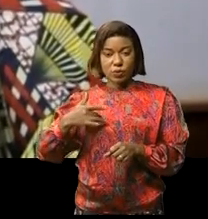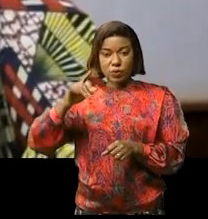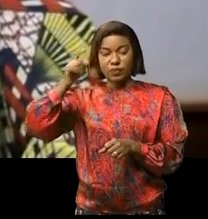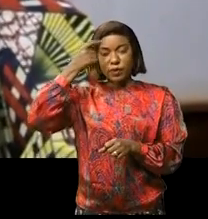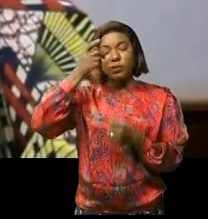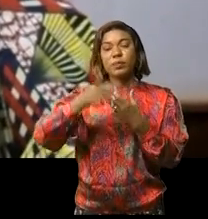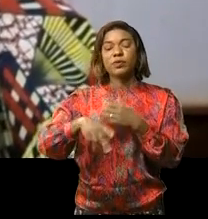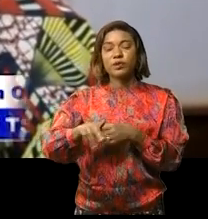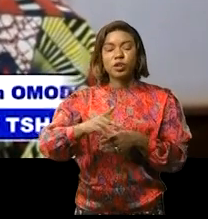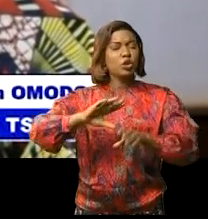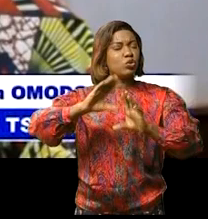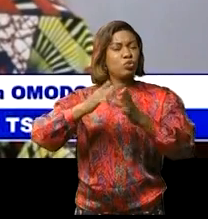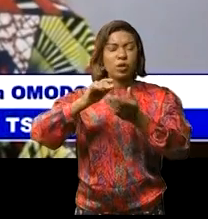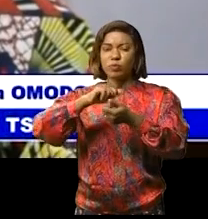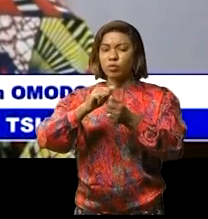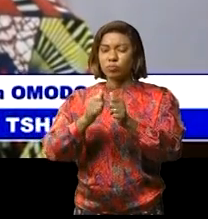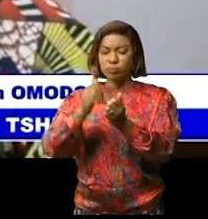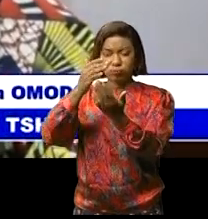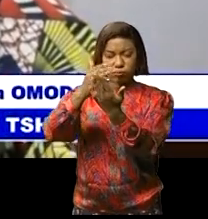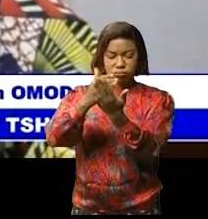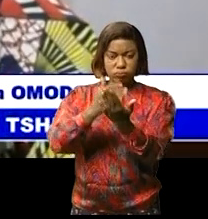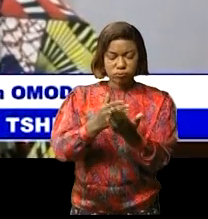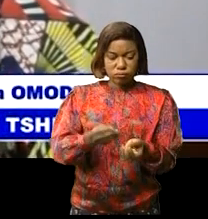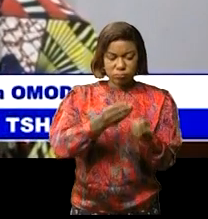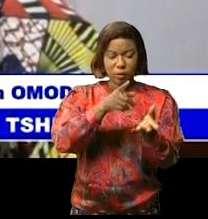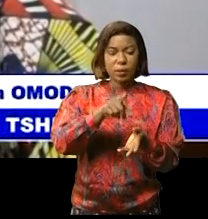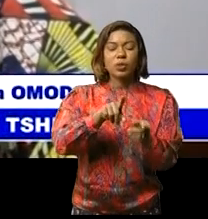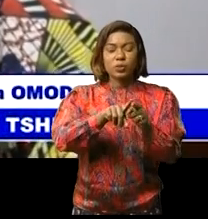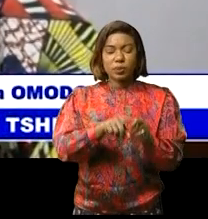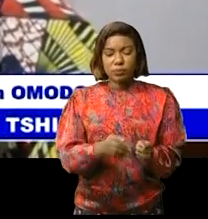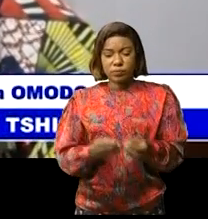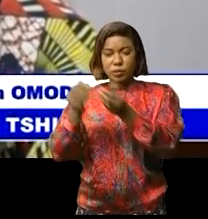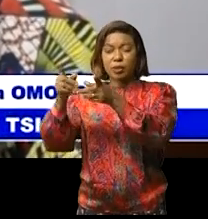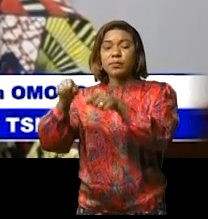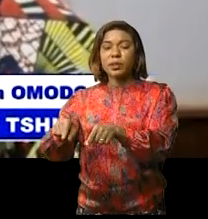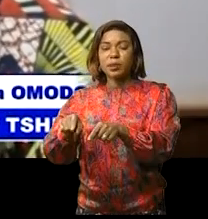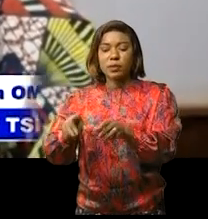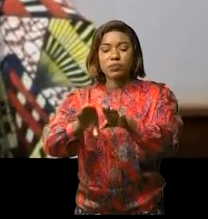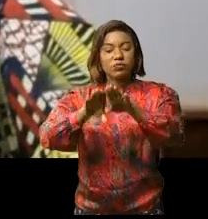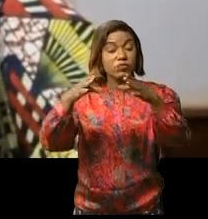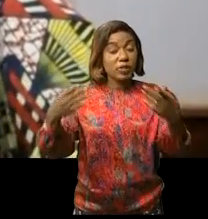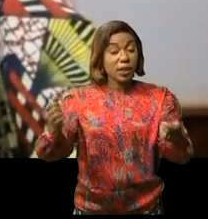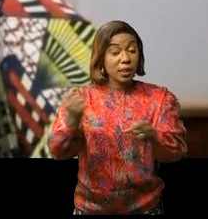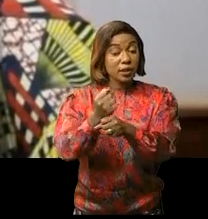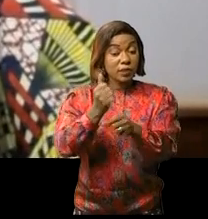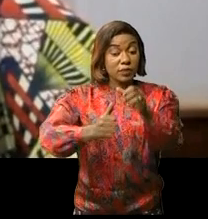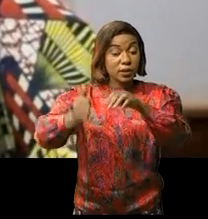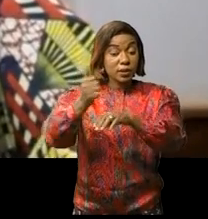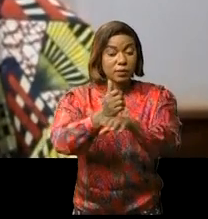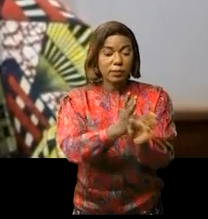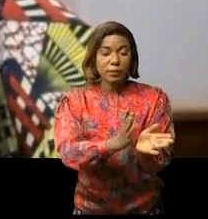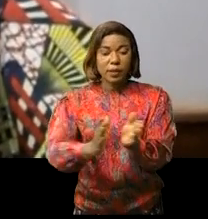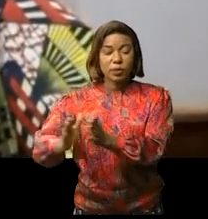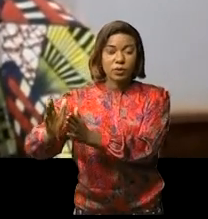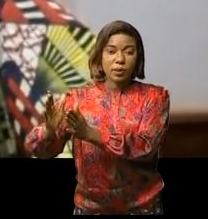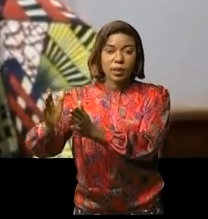toutes les recommandations que j'ai eues au nom de cet atelier. Sur ce, je déclare ouvert les travaux de l'atelier préparatoire à